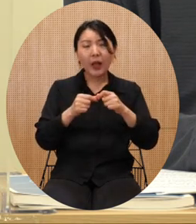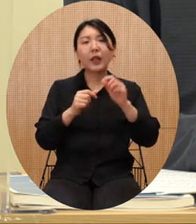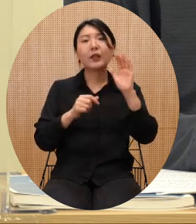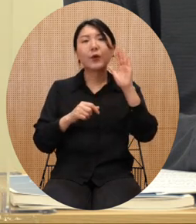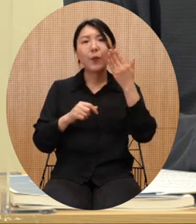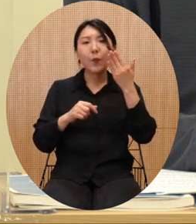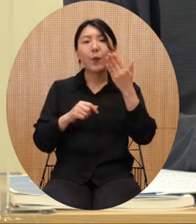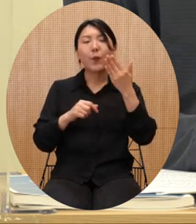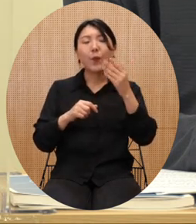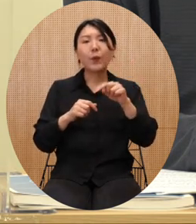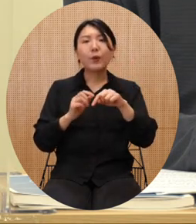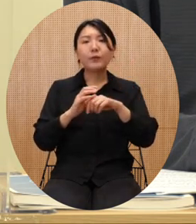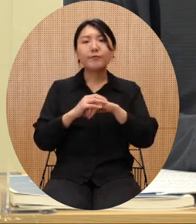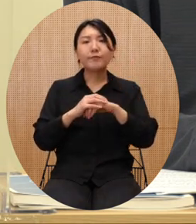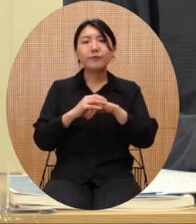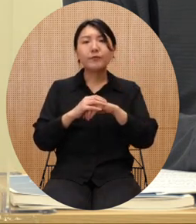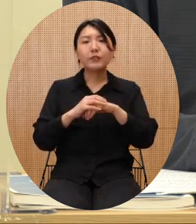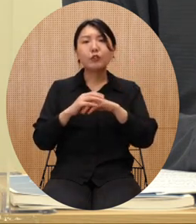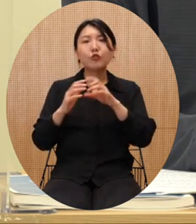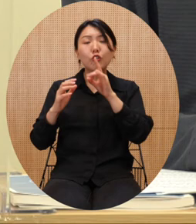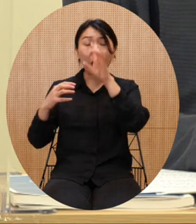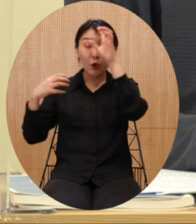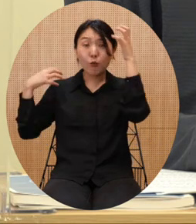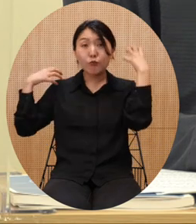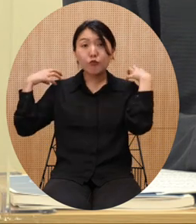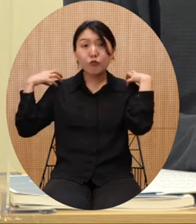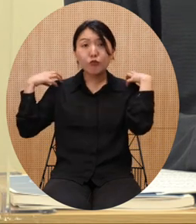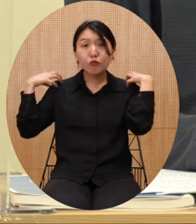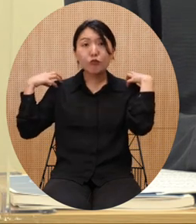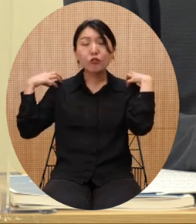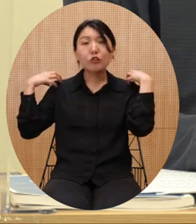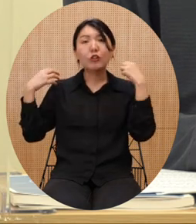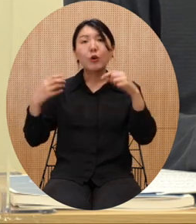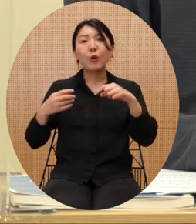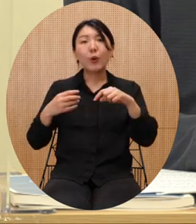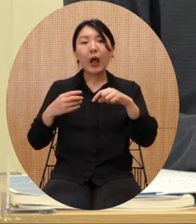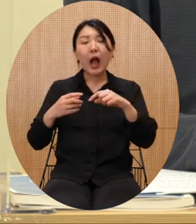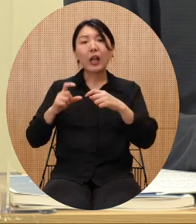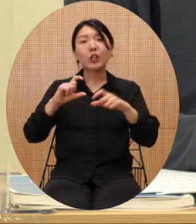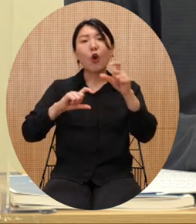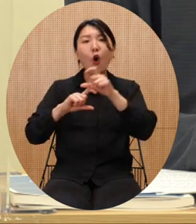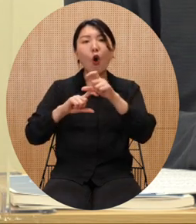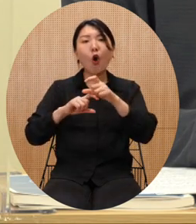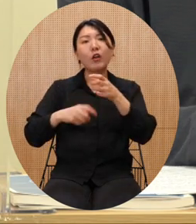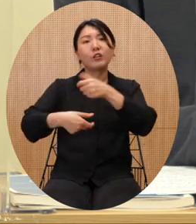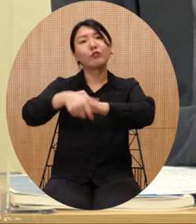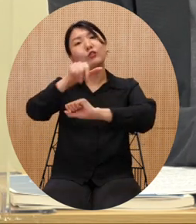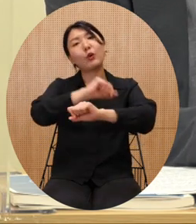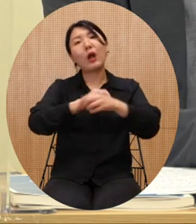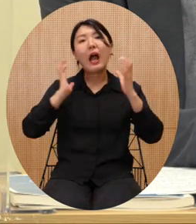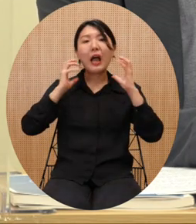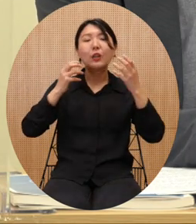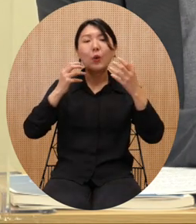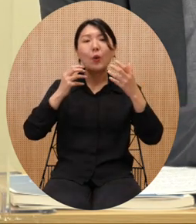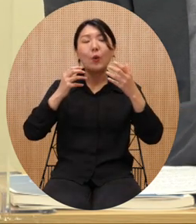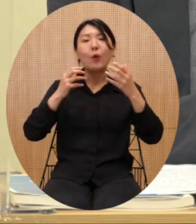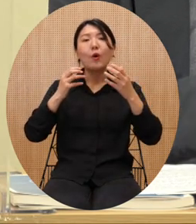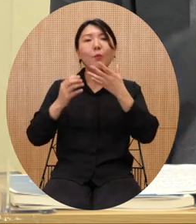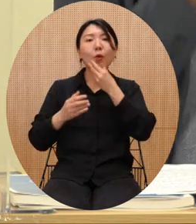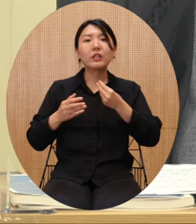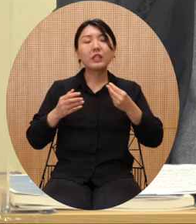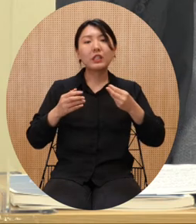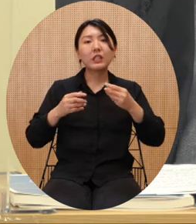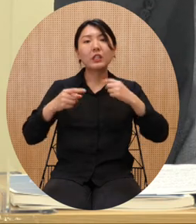거듭나고 산업적 의미에 그치고 있는 중앙정부와 광역단체가 적극적으로 아동주거복지